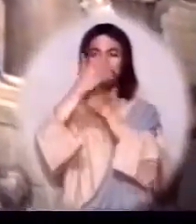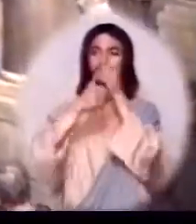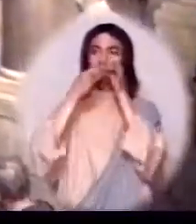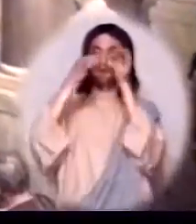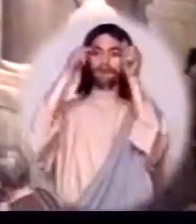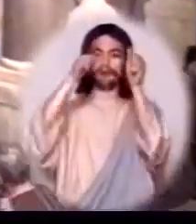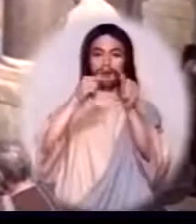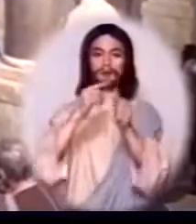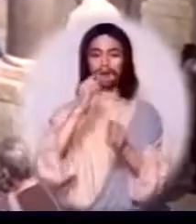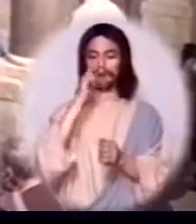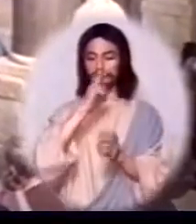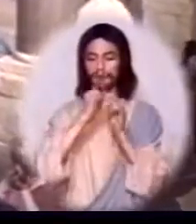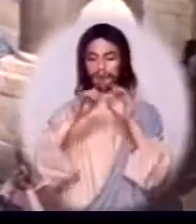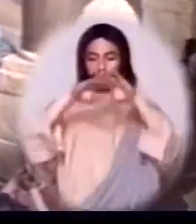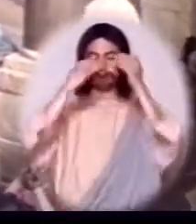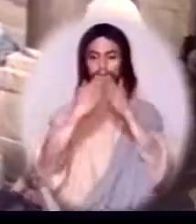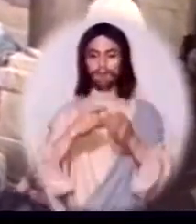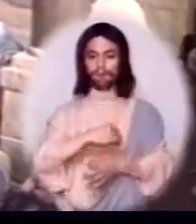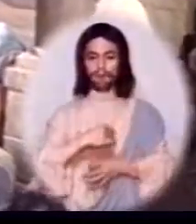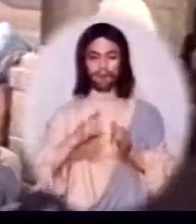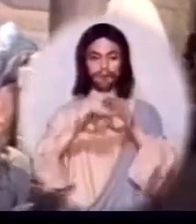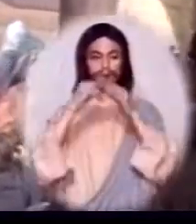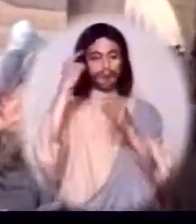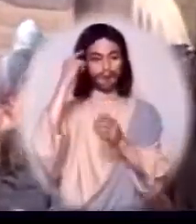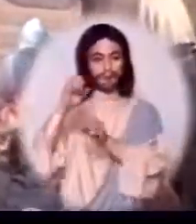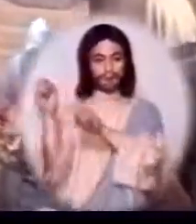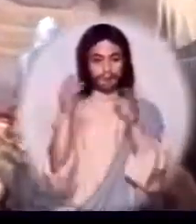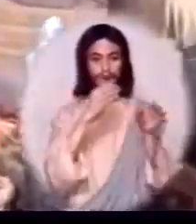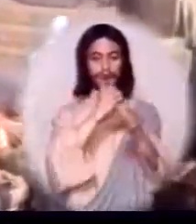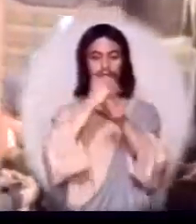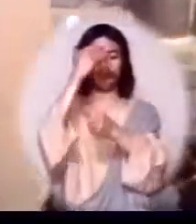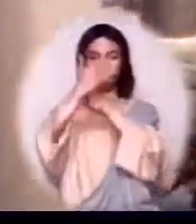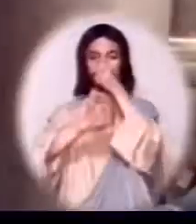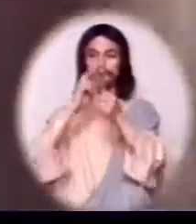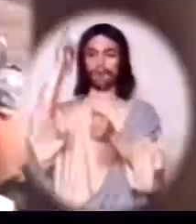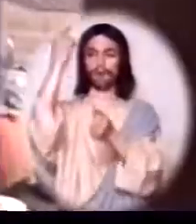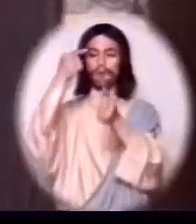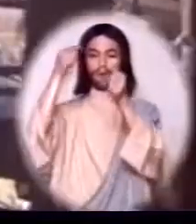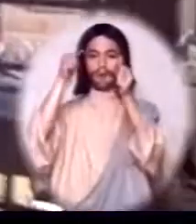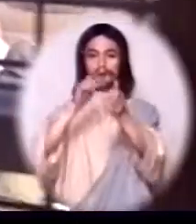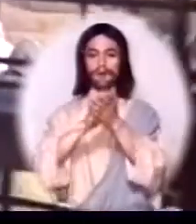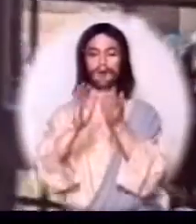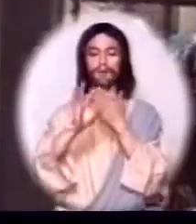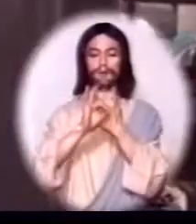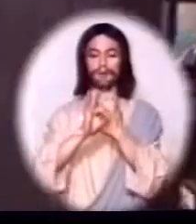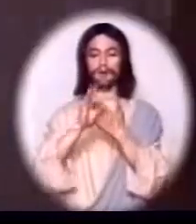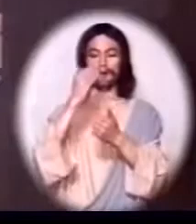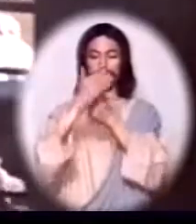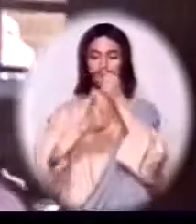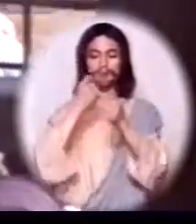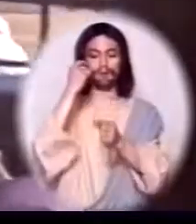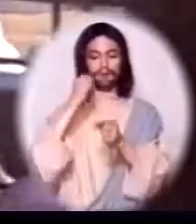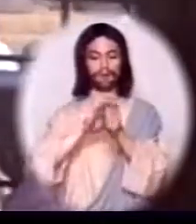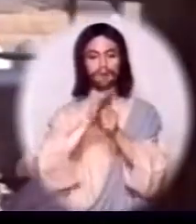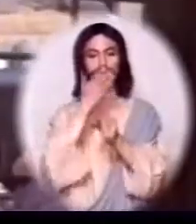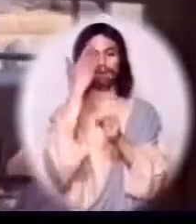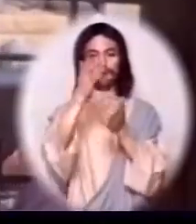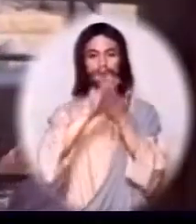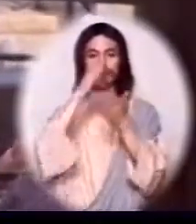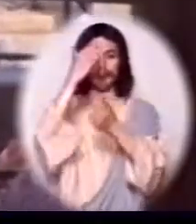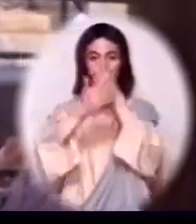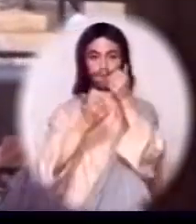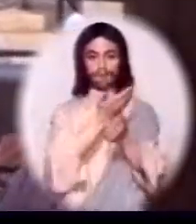때에 그를 부르라. 악인은 그 길을, 불의한 자는 그 생각을 버리고 하나님께로 돌아오라. 그리하면 그가 긍휼히